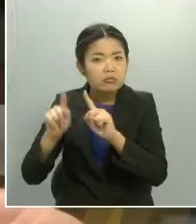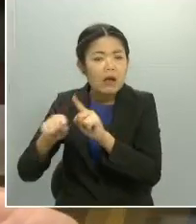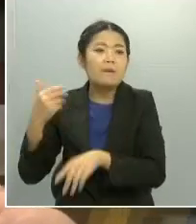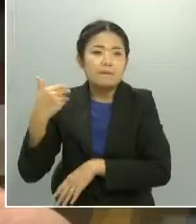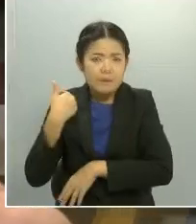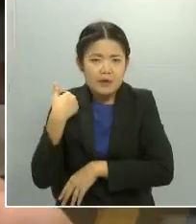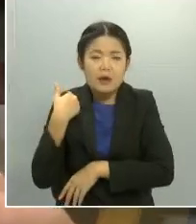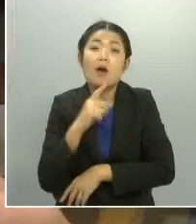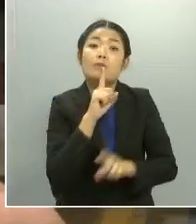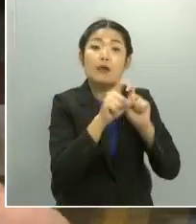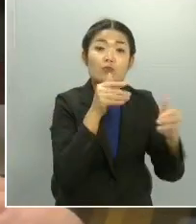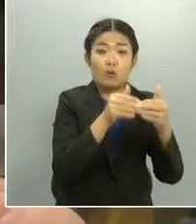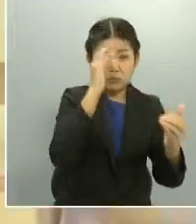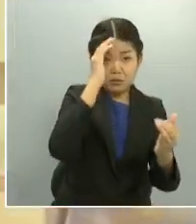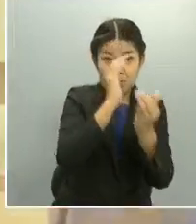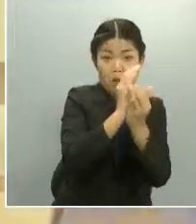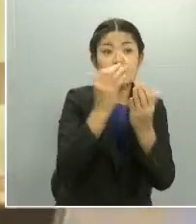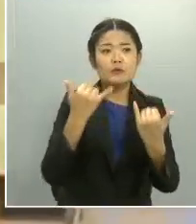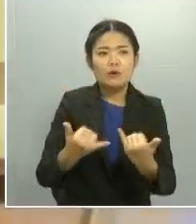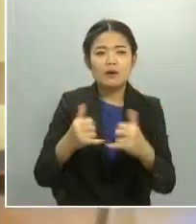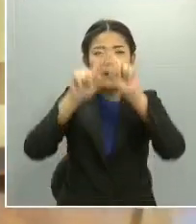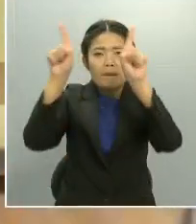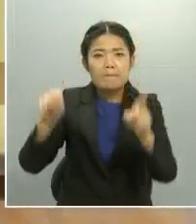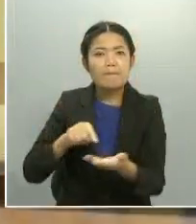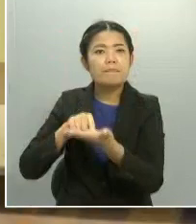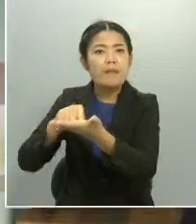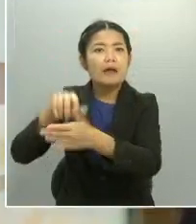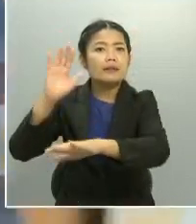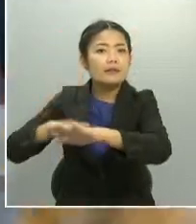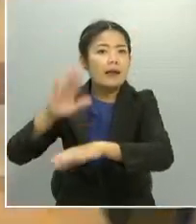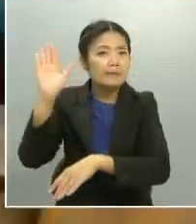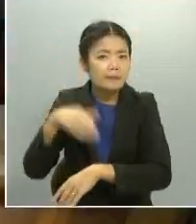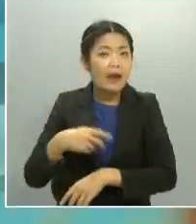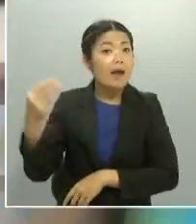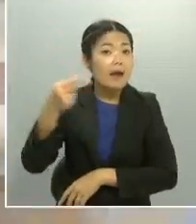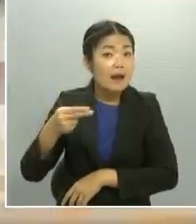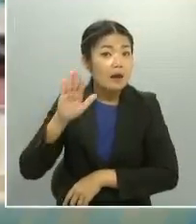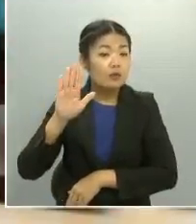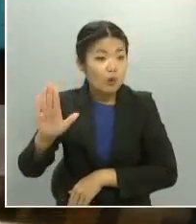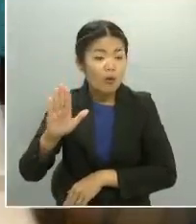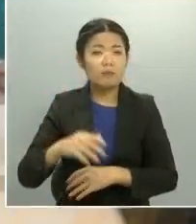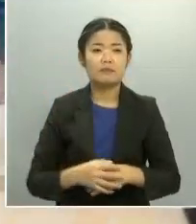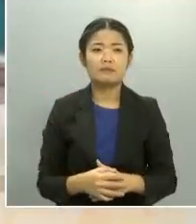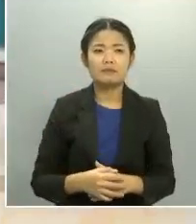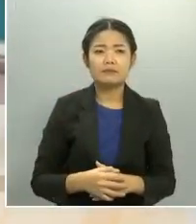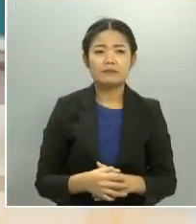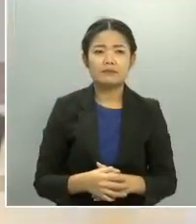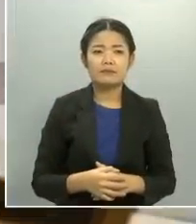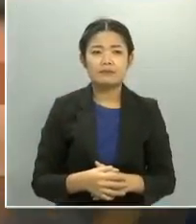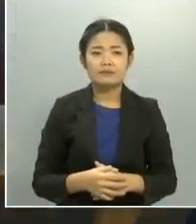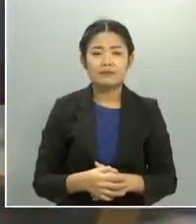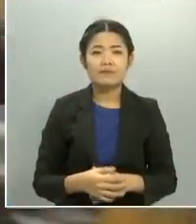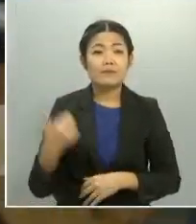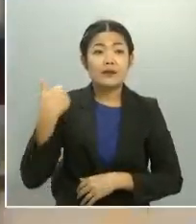คืบหน้าปรากฏว่าล่าสุดมีหมายเรียกหมายเรียกหลานอดีตรัฐมนตรีขณะที่มีคลิป